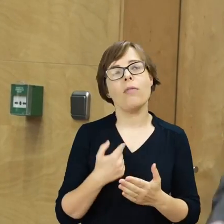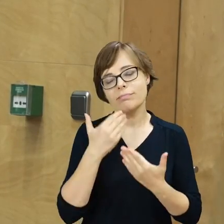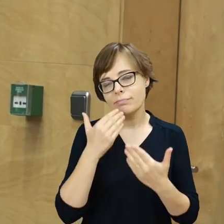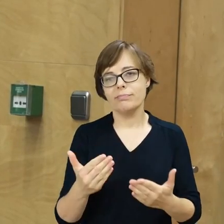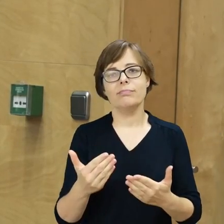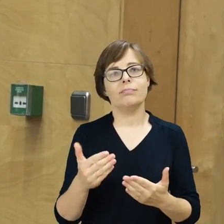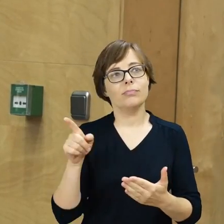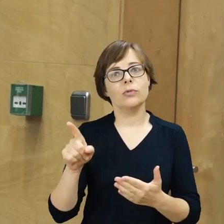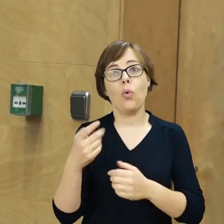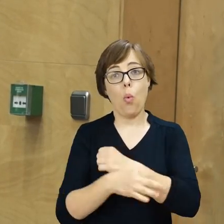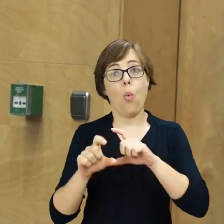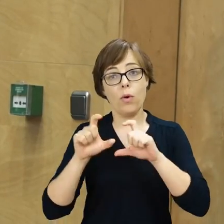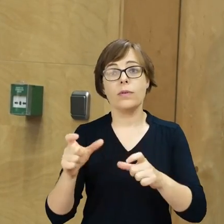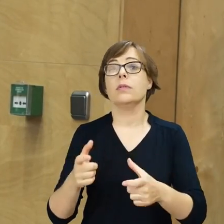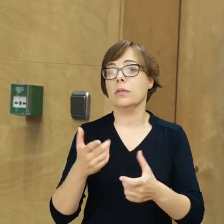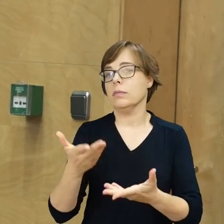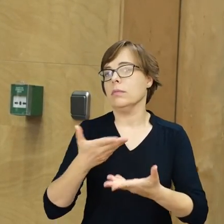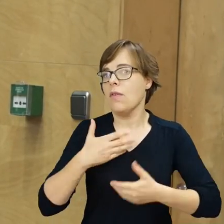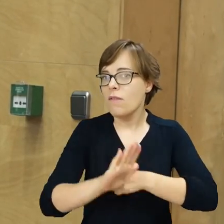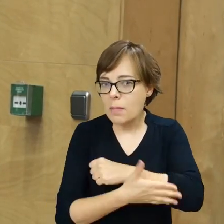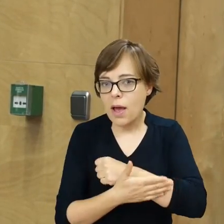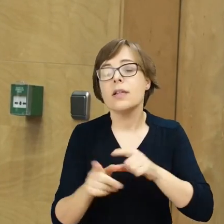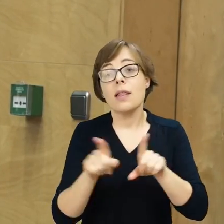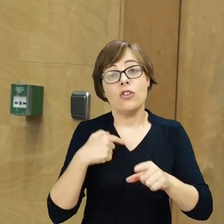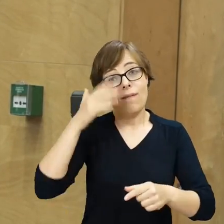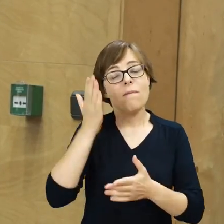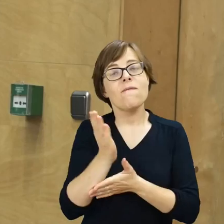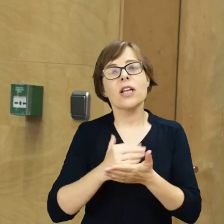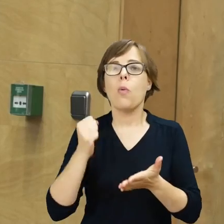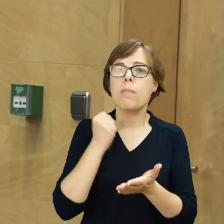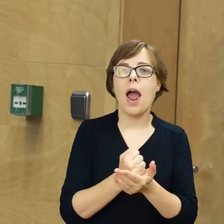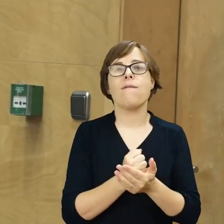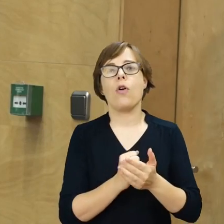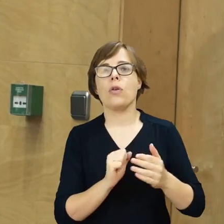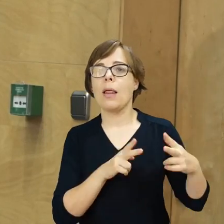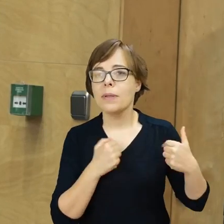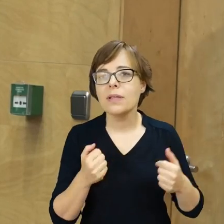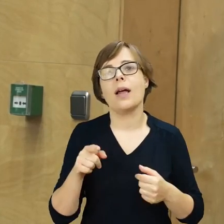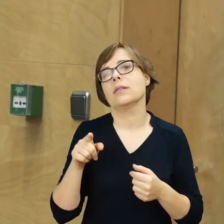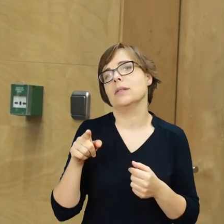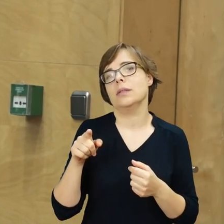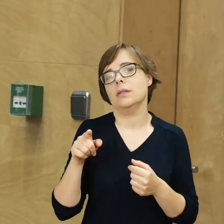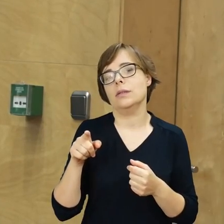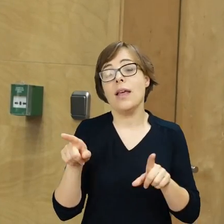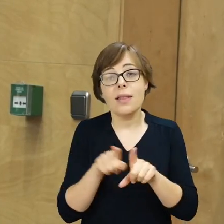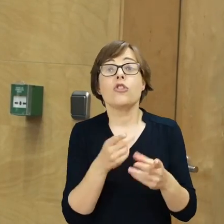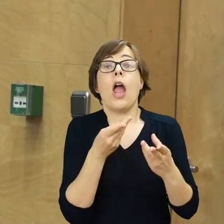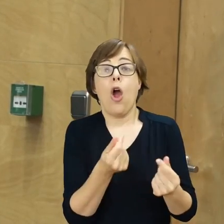pozyskali wsparcie uniwersytetu, ale też wiem, że to było, że Wydział Prawa i Administracji dyskutował to, administracji i